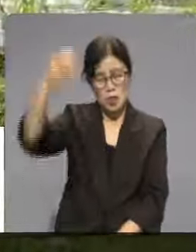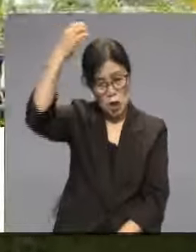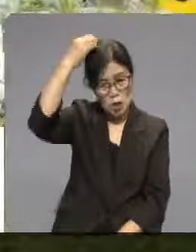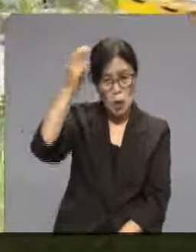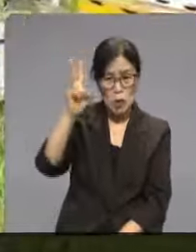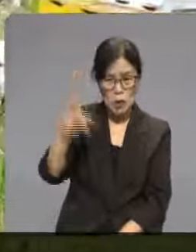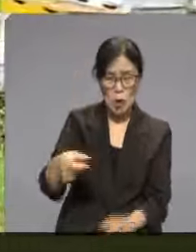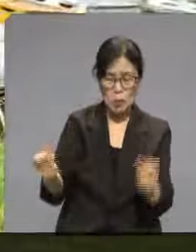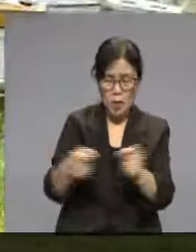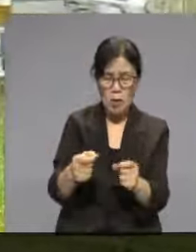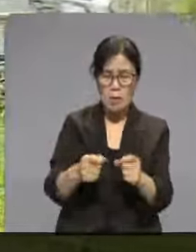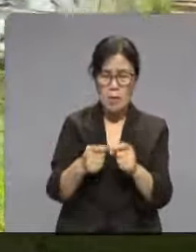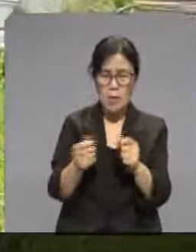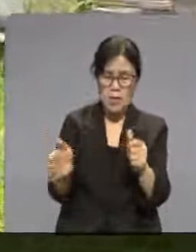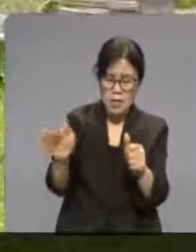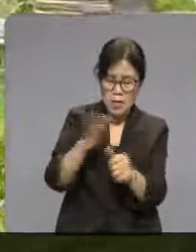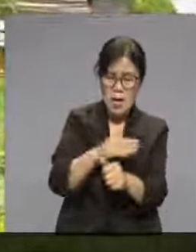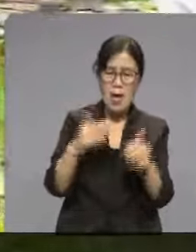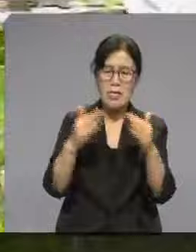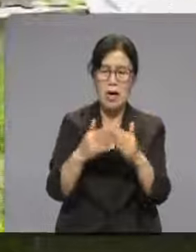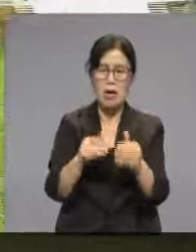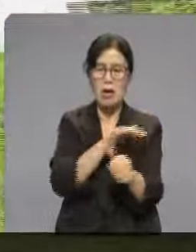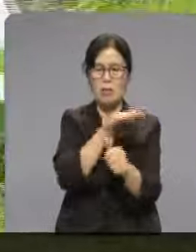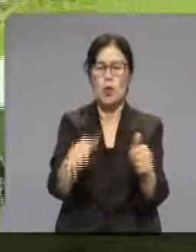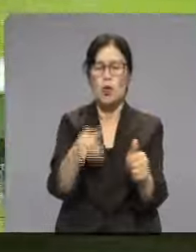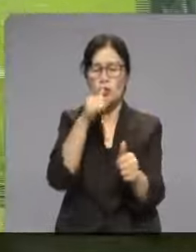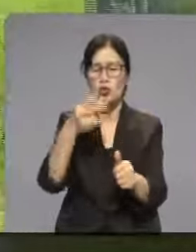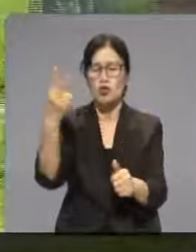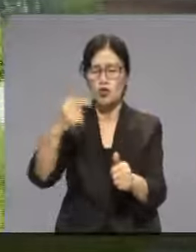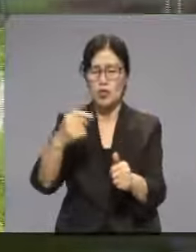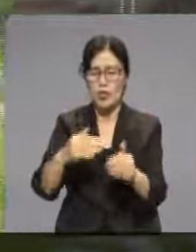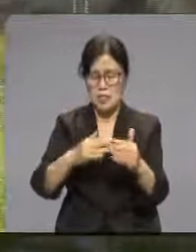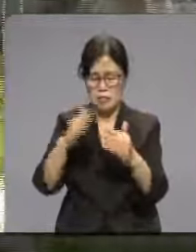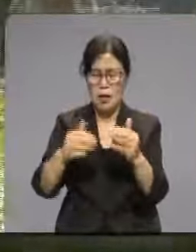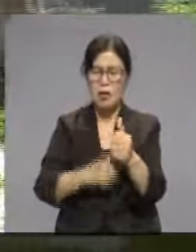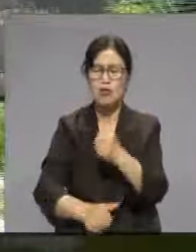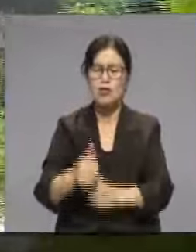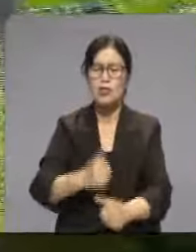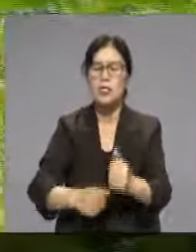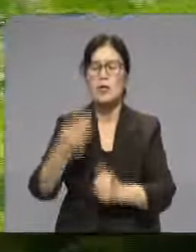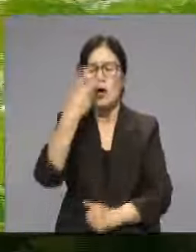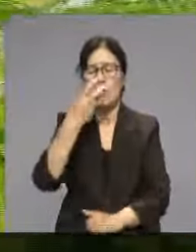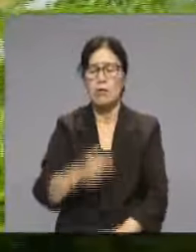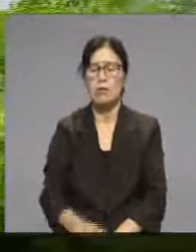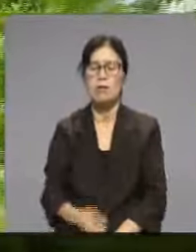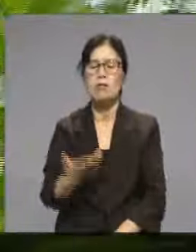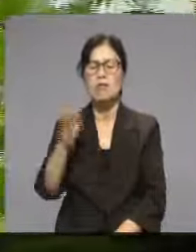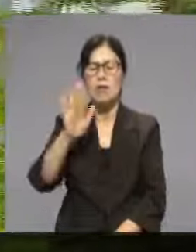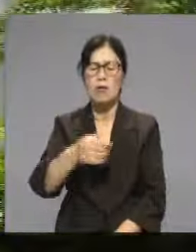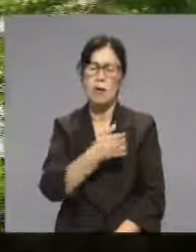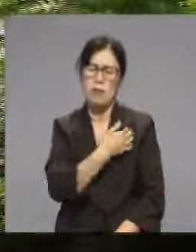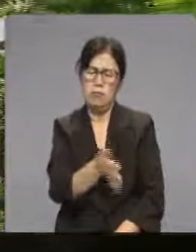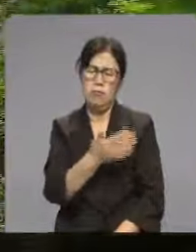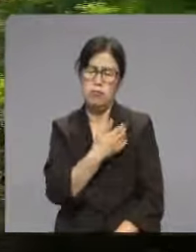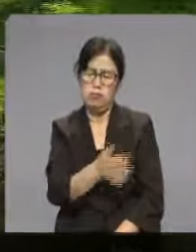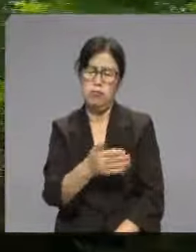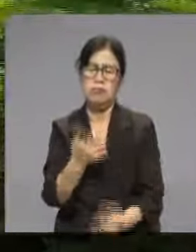앞에 사당과 묘역이 있고 두씨 집안의 후손이 관리하지만 거의 방치되고 있는